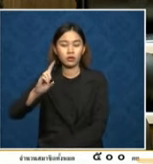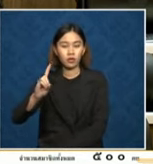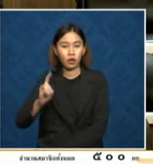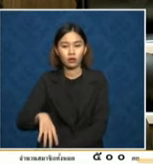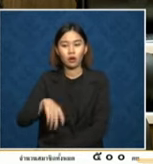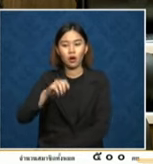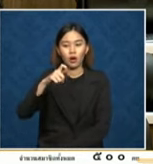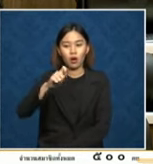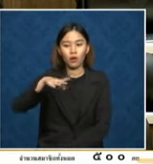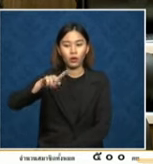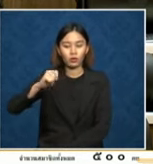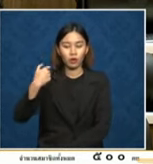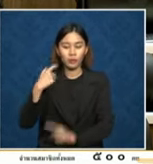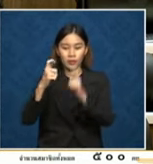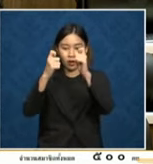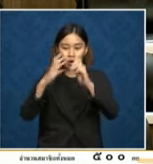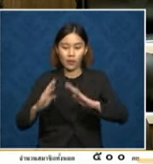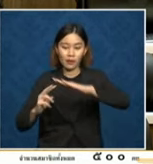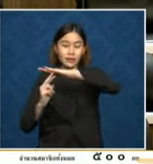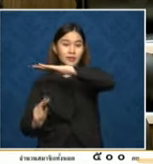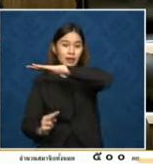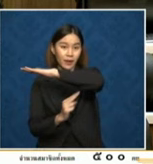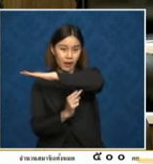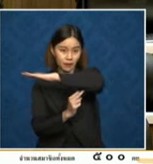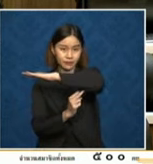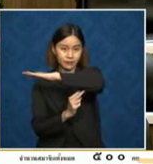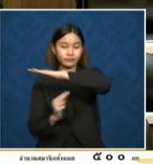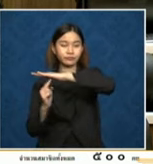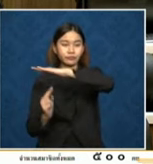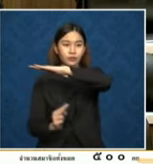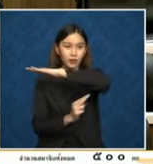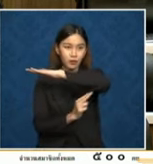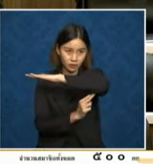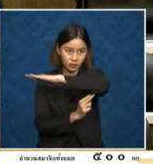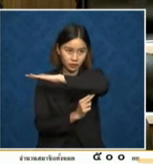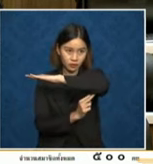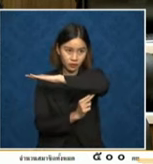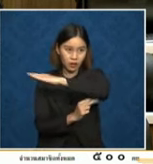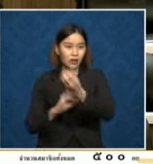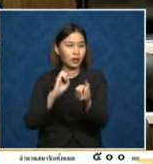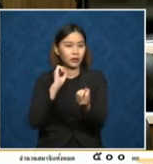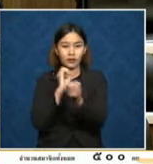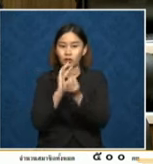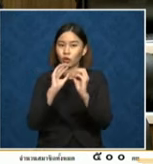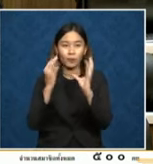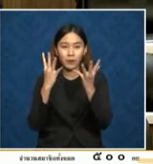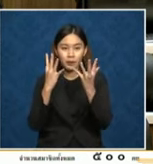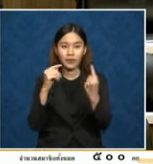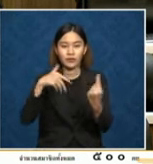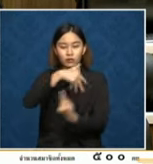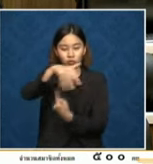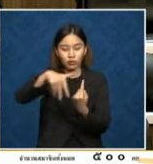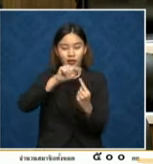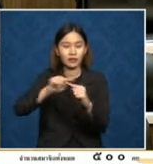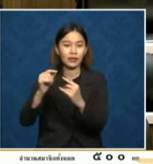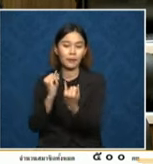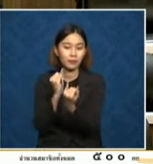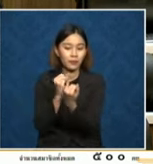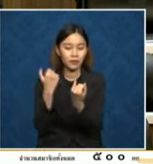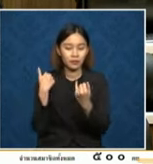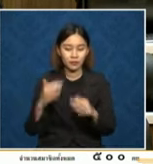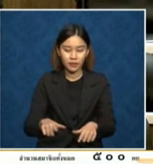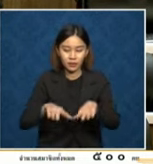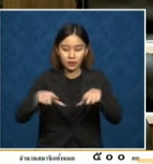ต.สามระยอดได้ออกแบบสะพานข้ามที่ไม่ส่งผลกระทบต่อระบบนิเวศครับซึ่งมีขนาดกว้า